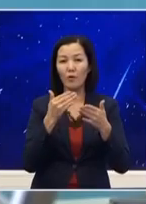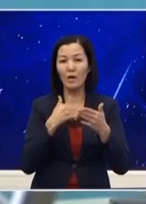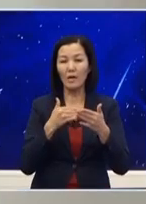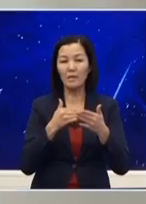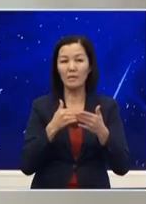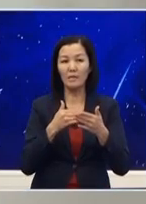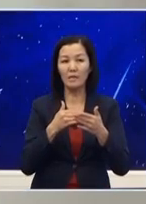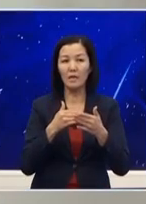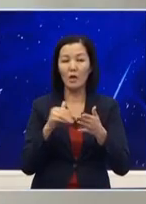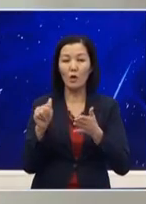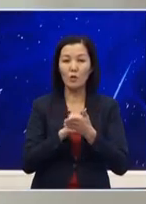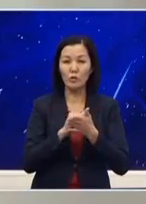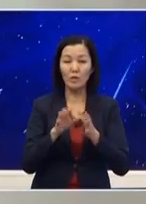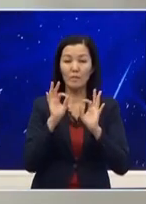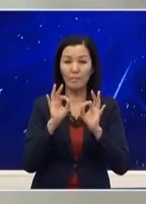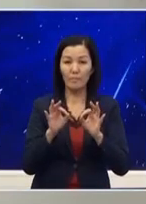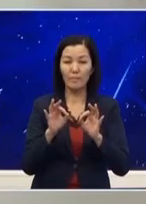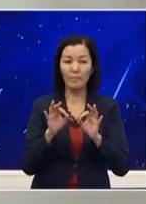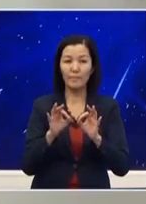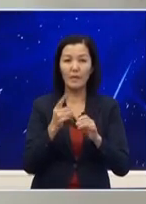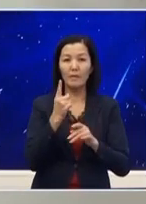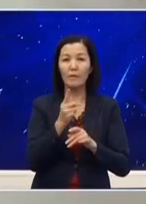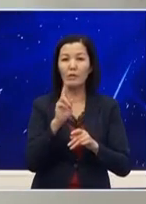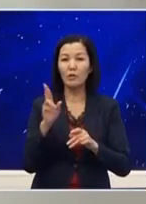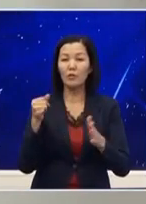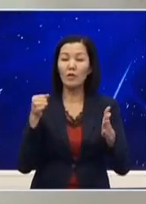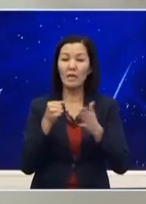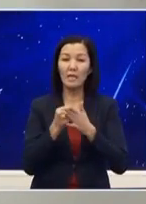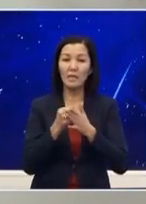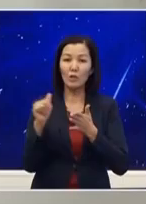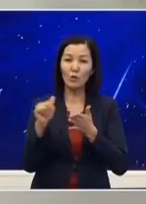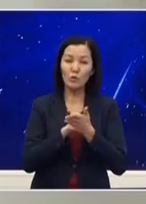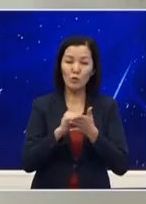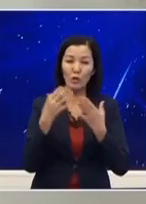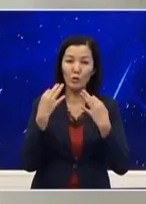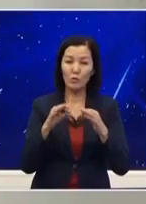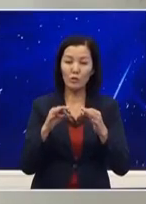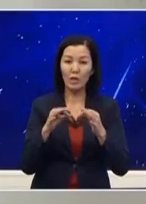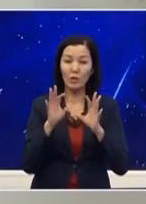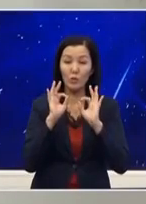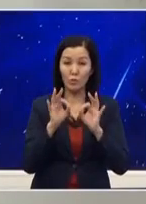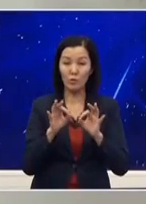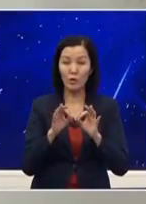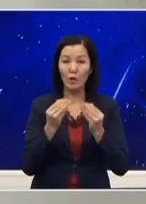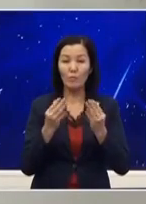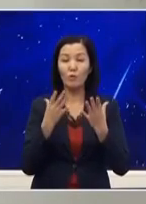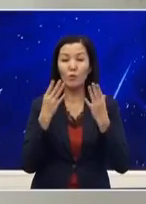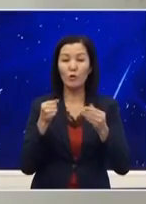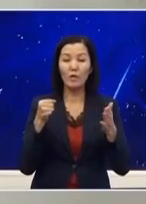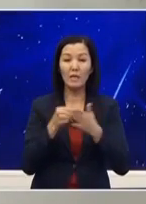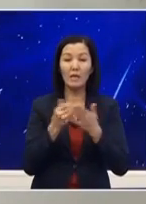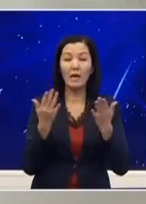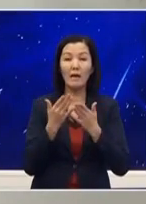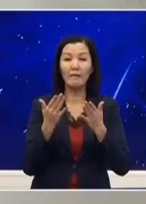жарамды. Бірінші қыркүйекке дейін лицензиялары жарамды болды. Сондықтан осы уақытқа дейін қандай дипломдар